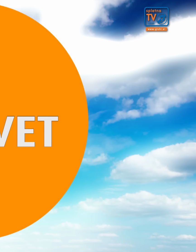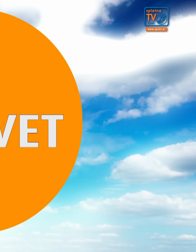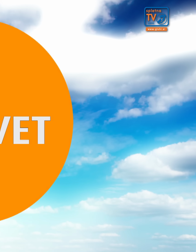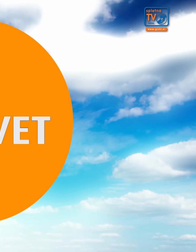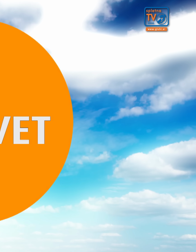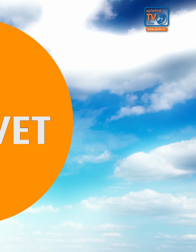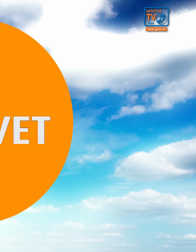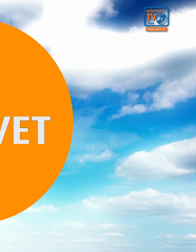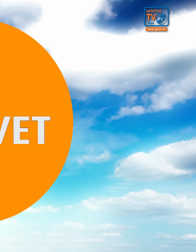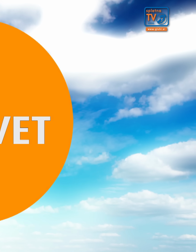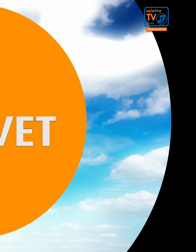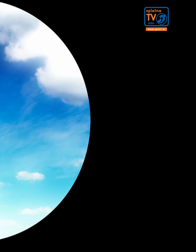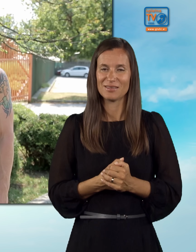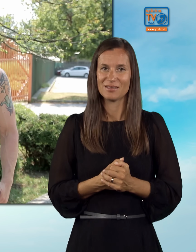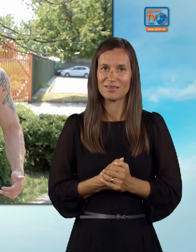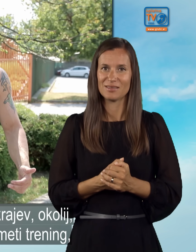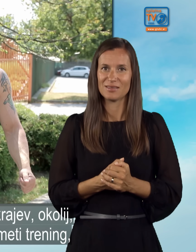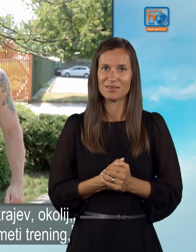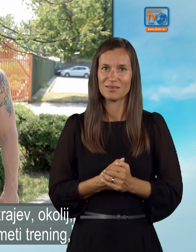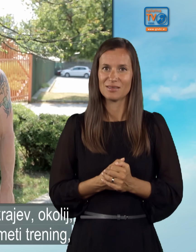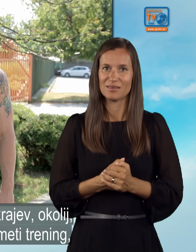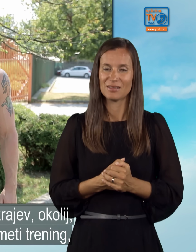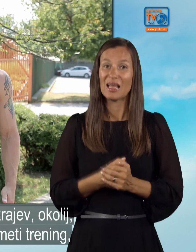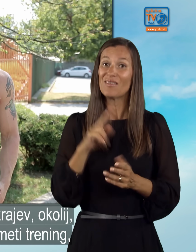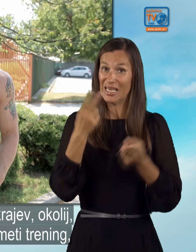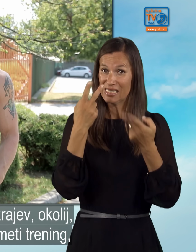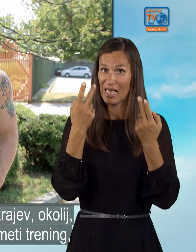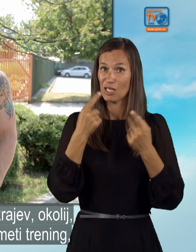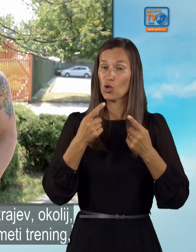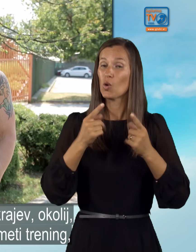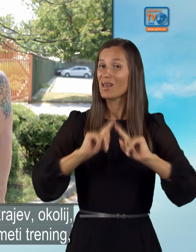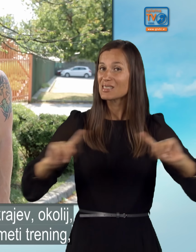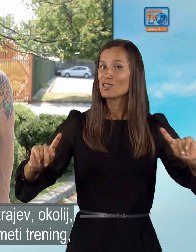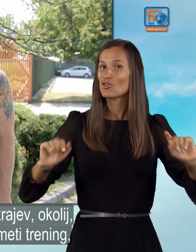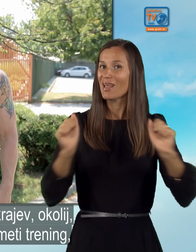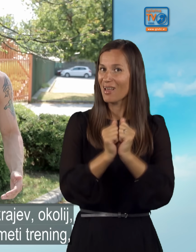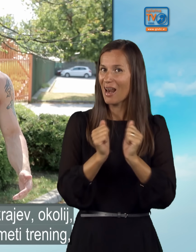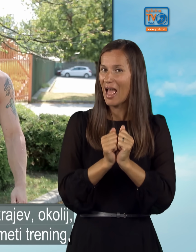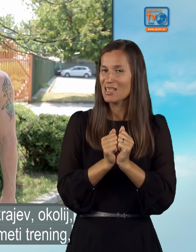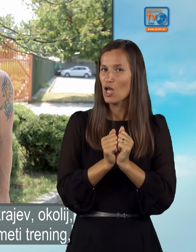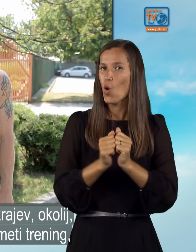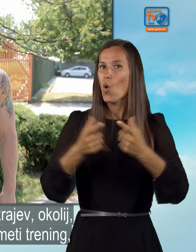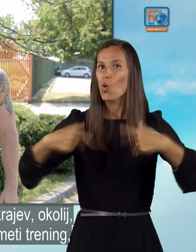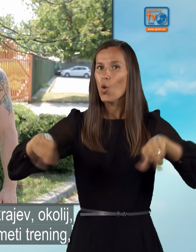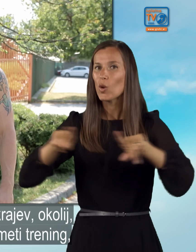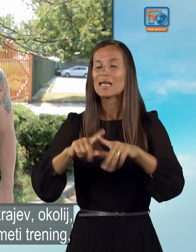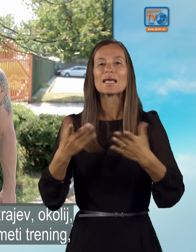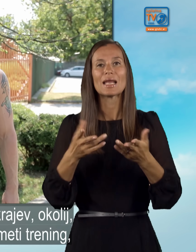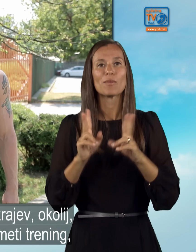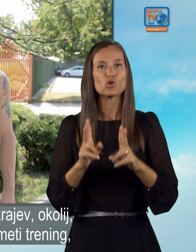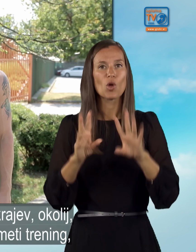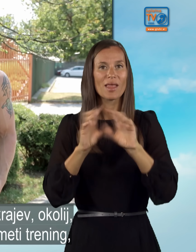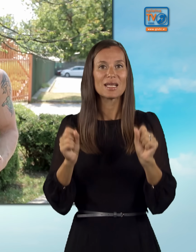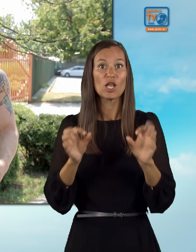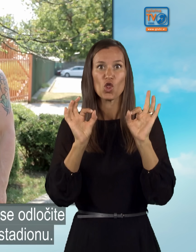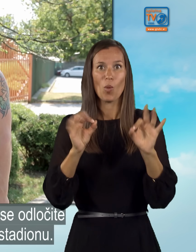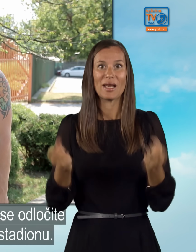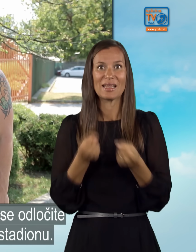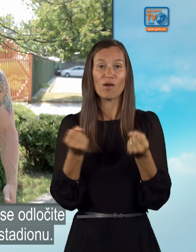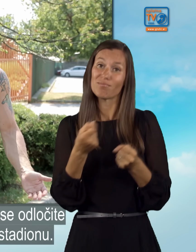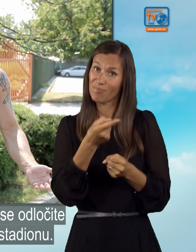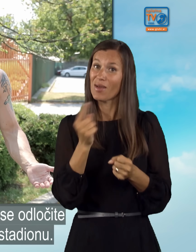V iskanju različnih krajev okolij, kjer se da narediti dober trening, bi